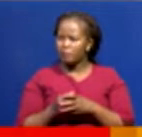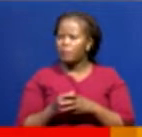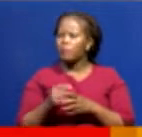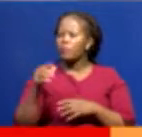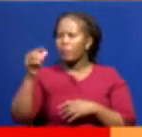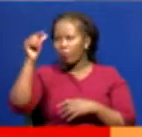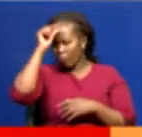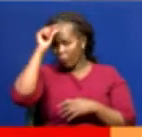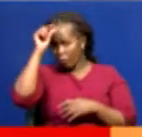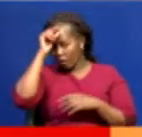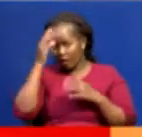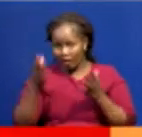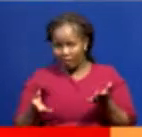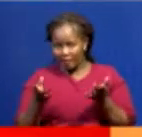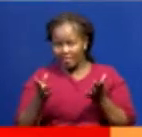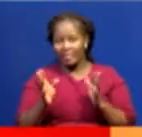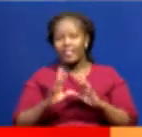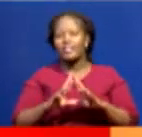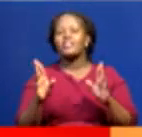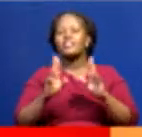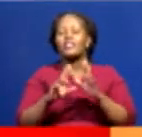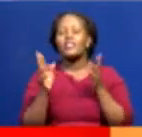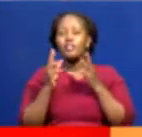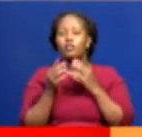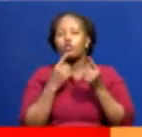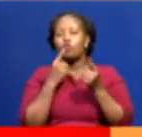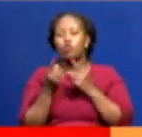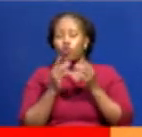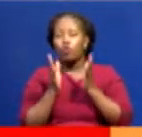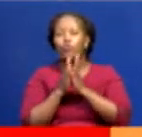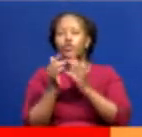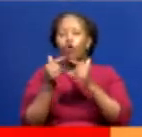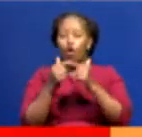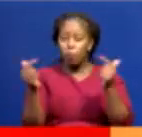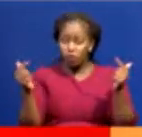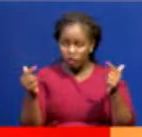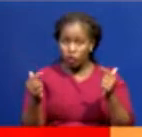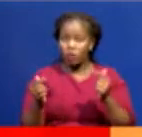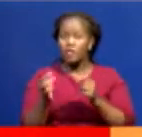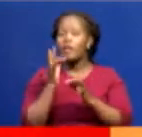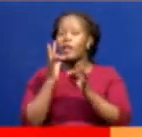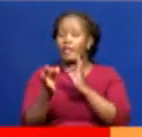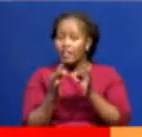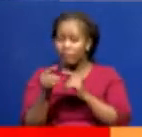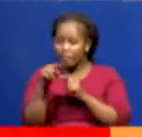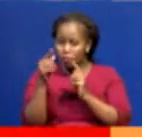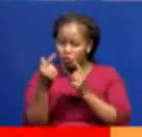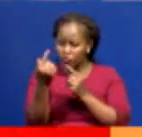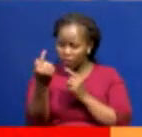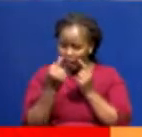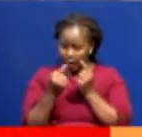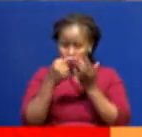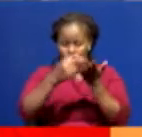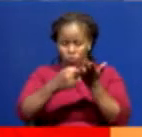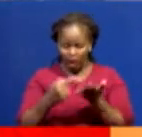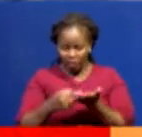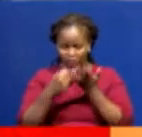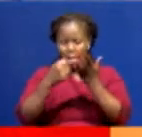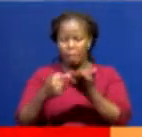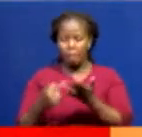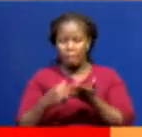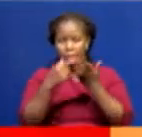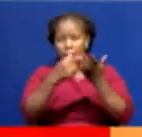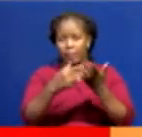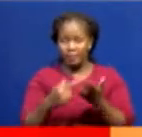Serikali tuko tayari mm-hmm. kuongea na upinzani wakija, kama wakija tukae kwa meza mm-hmm. vile tulisema katika yale mazungumzo